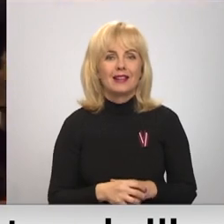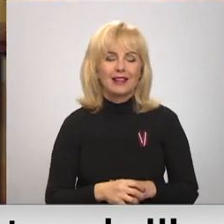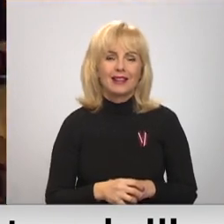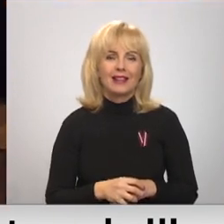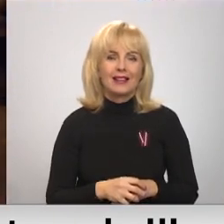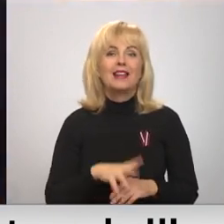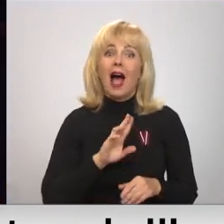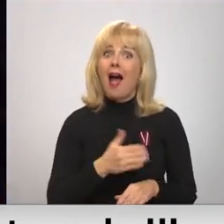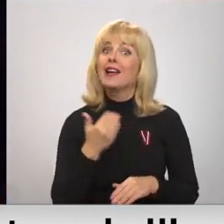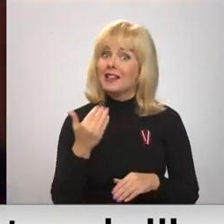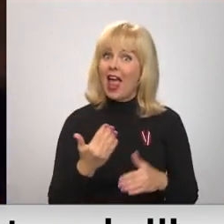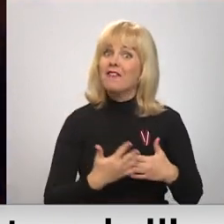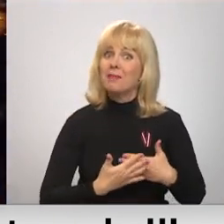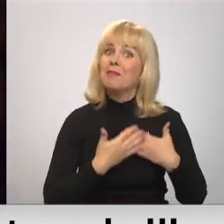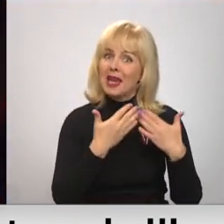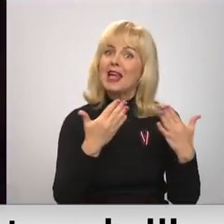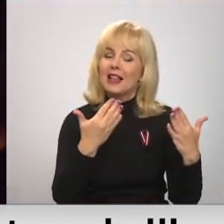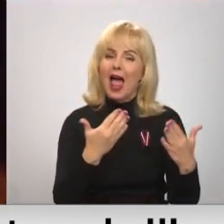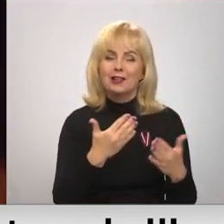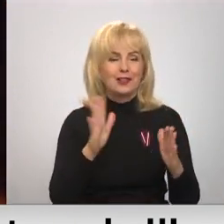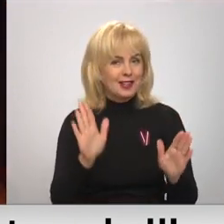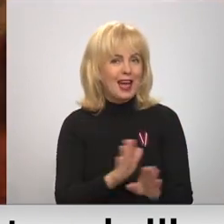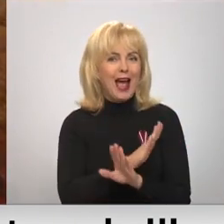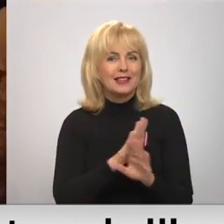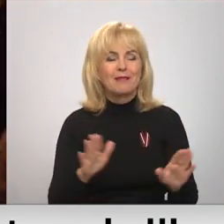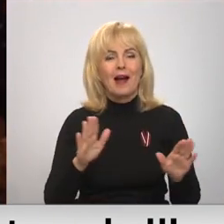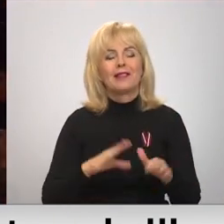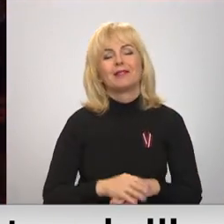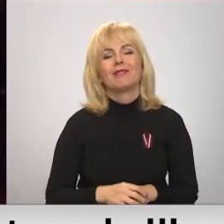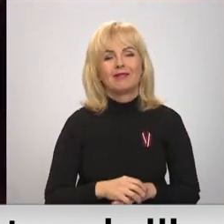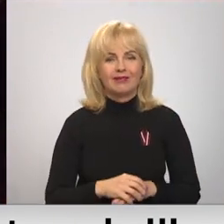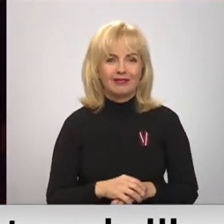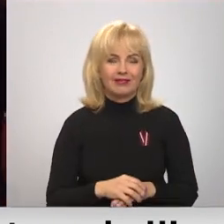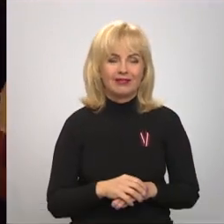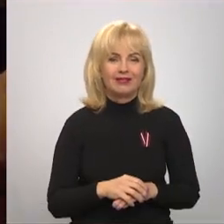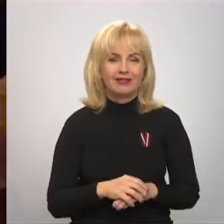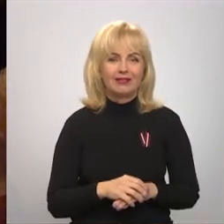Ilze Kalve, Latvijas televīzija no Bredfordas, Lielbritānijā.